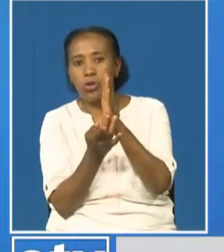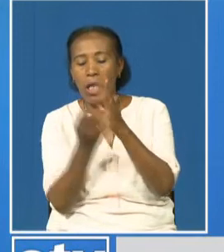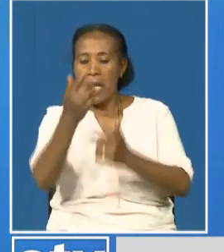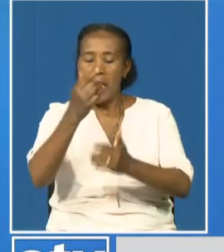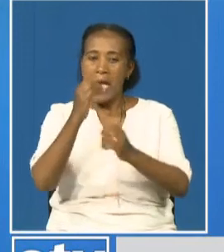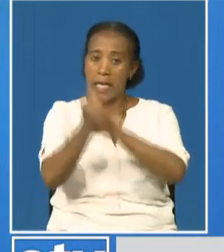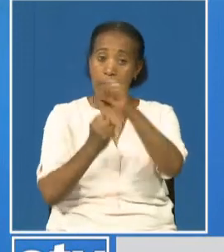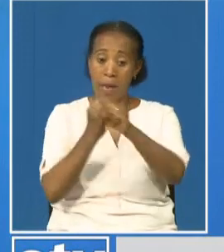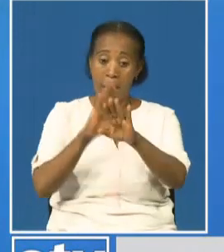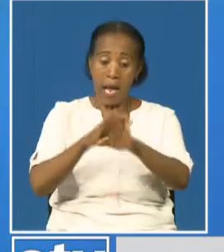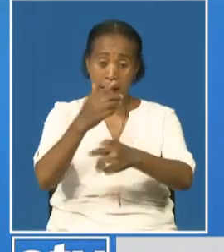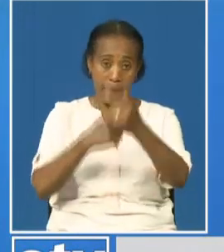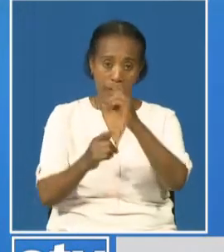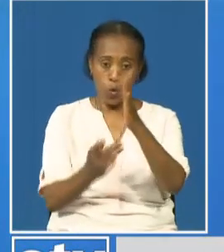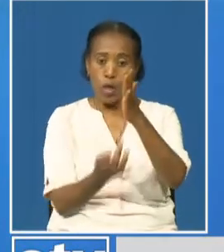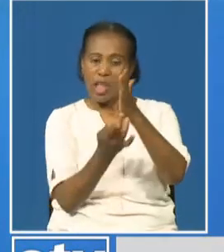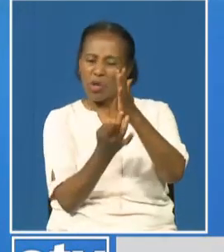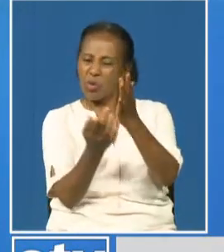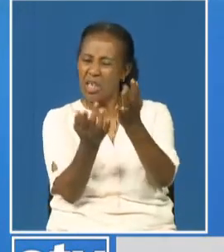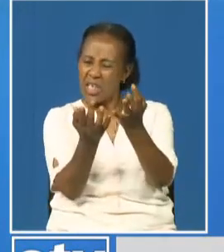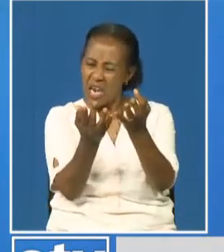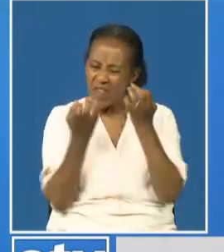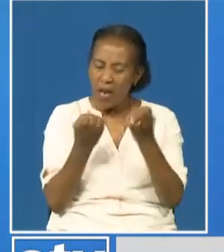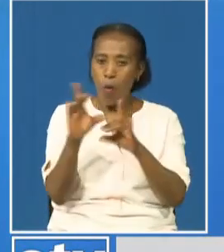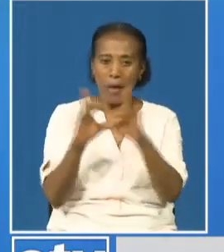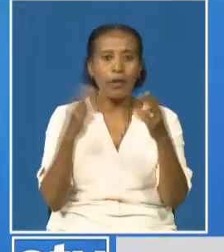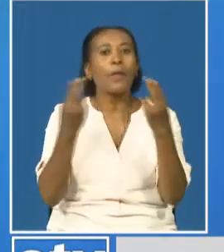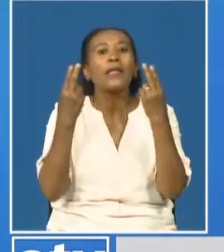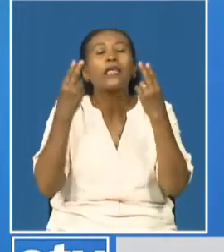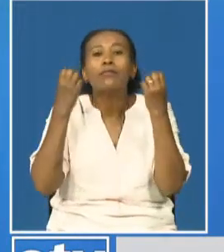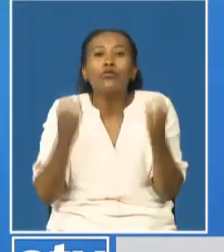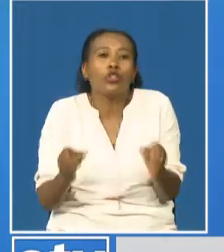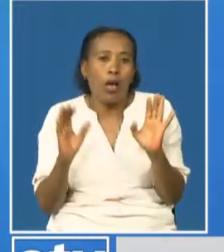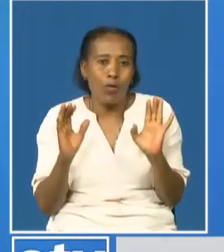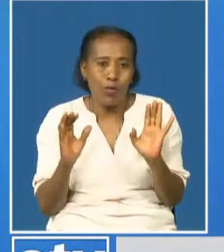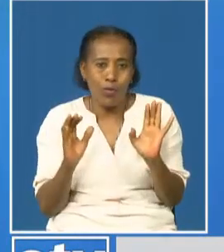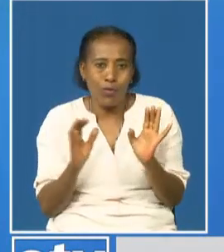የመጡ ቴክኖሎጂን እንደፈለገ አድርገው መጠቀም የሚችሉ